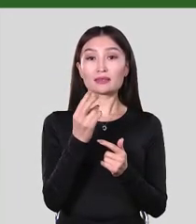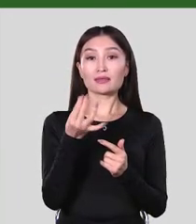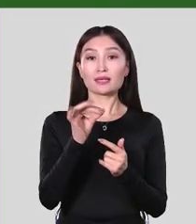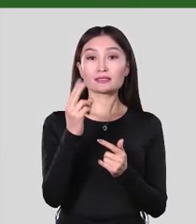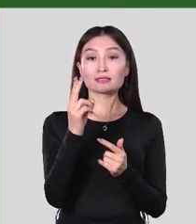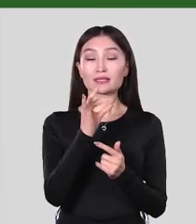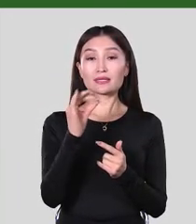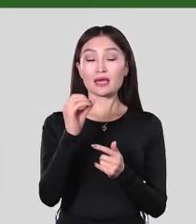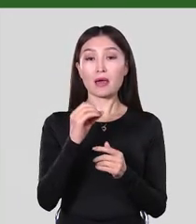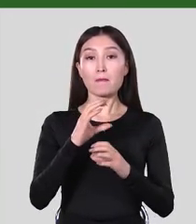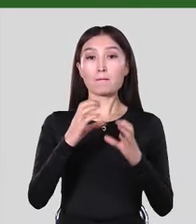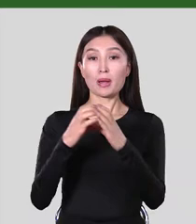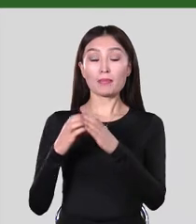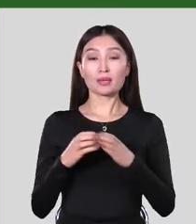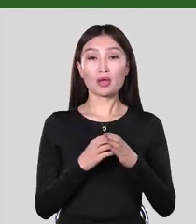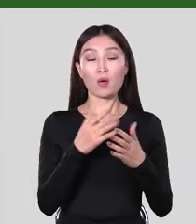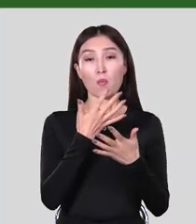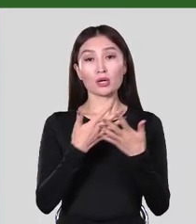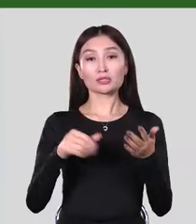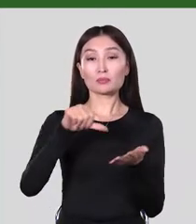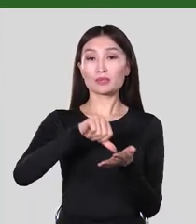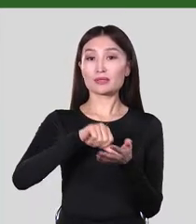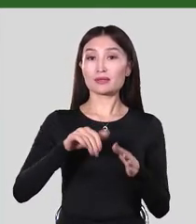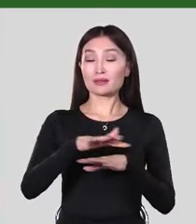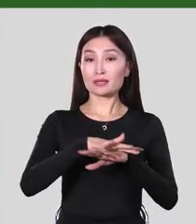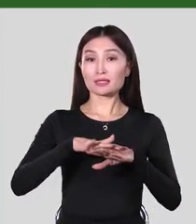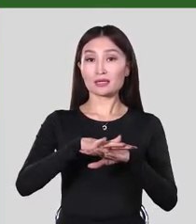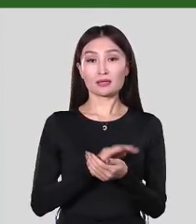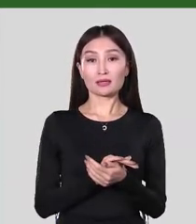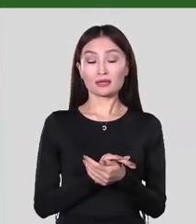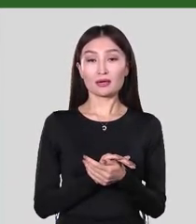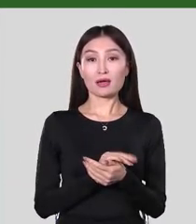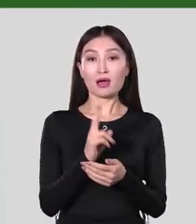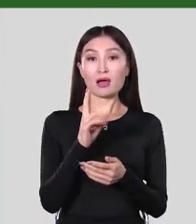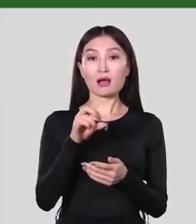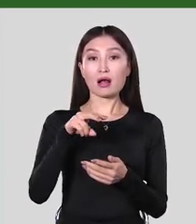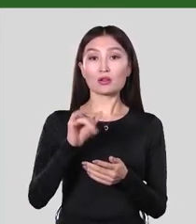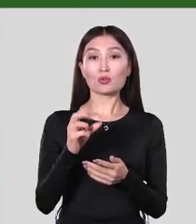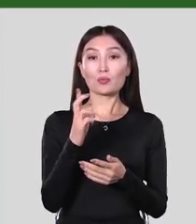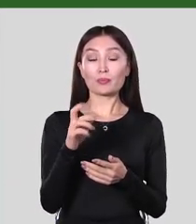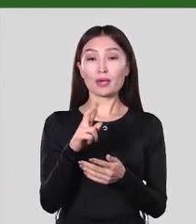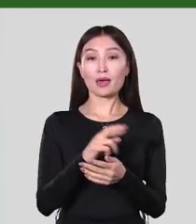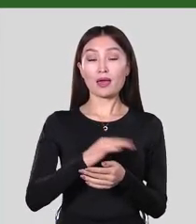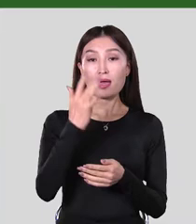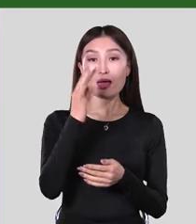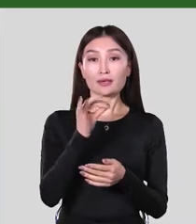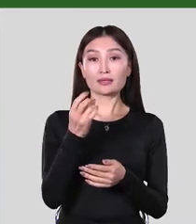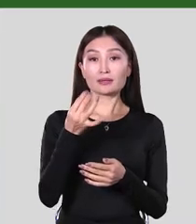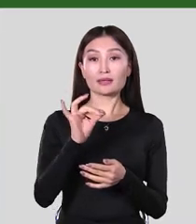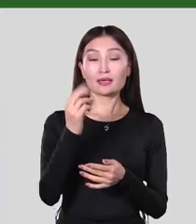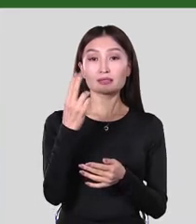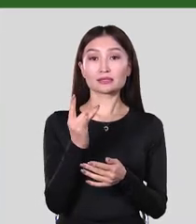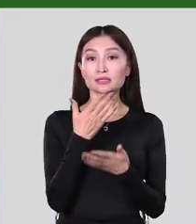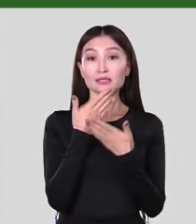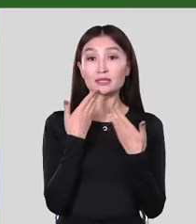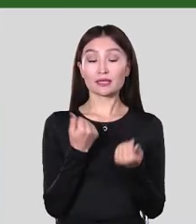племена. Они по-разному представлены в населении стран региона. В Колумбии индийского населения почти